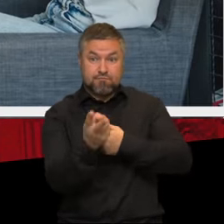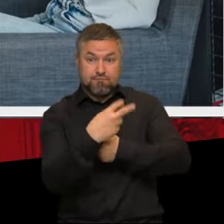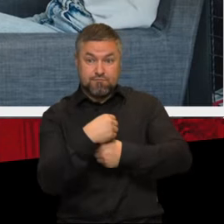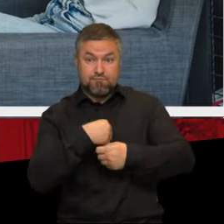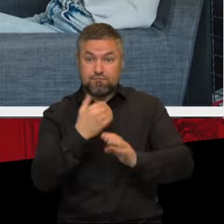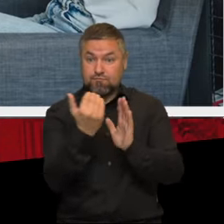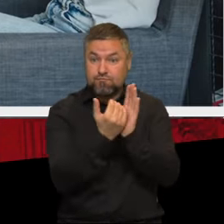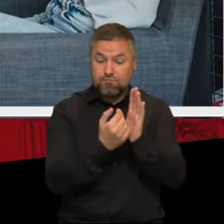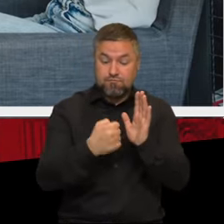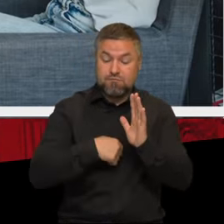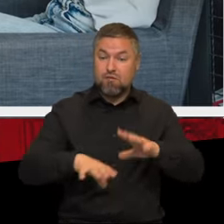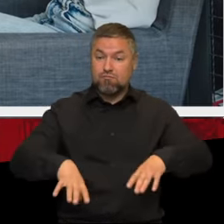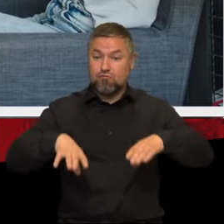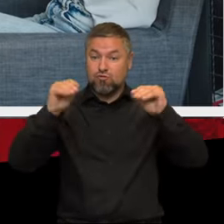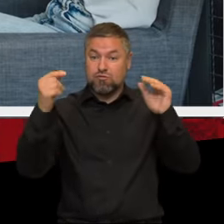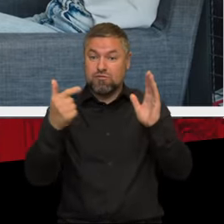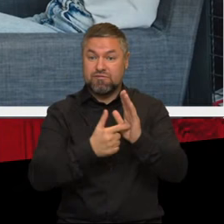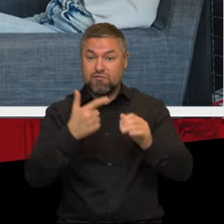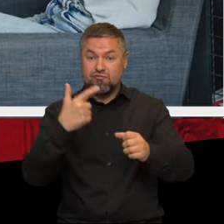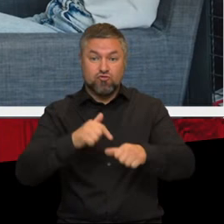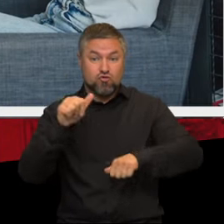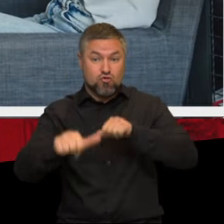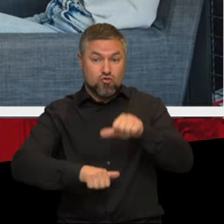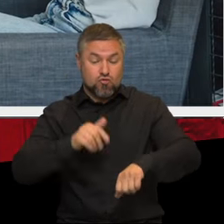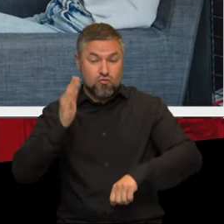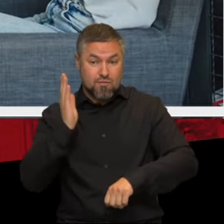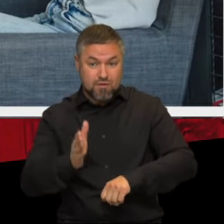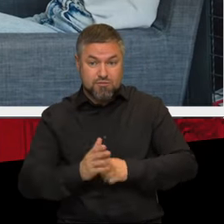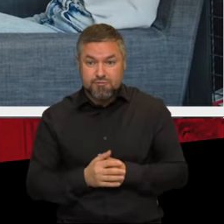programu przewidziany jest na początku 2022 roku.